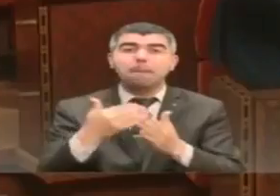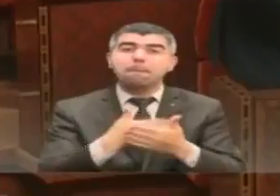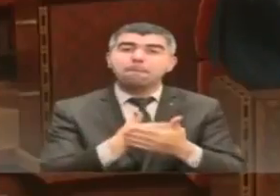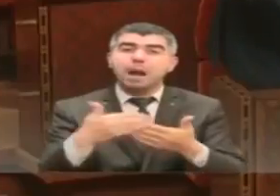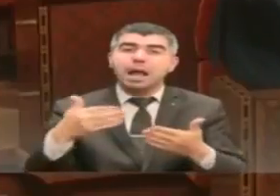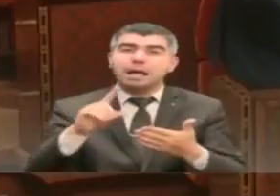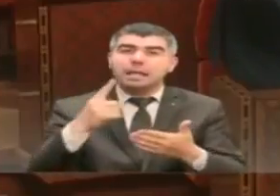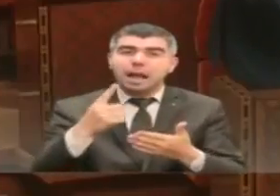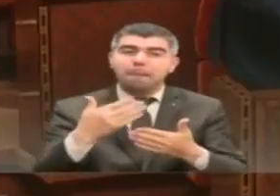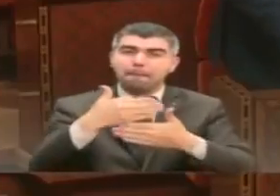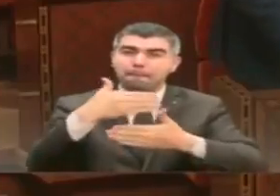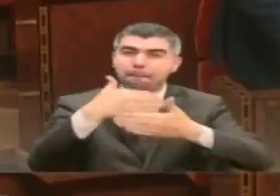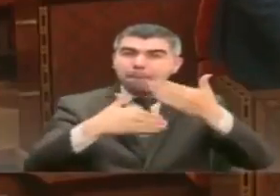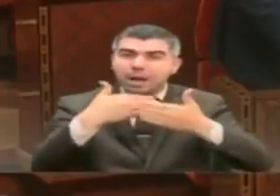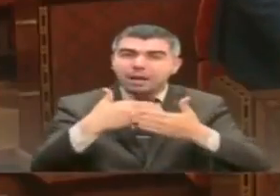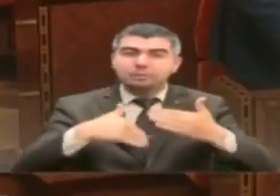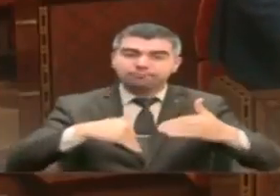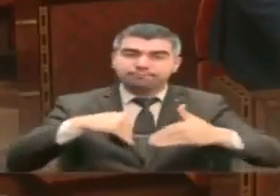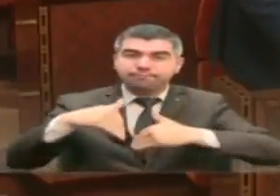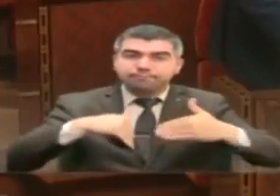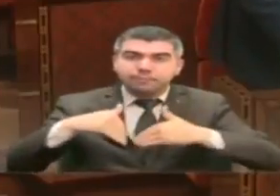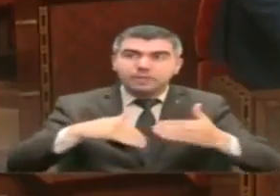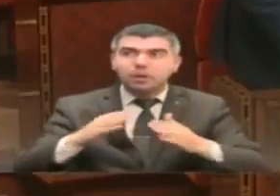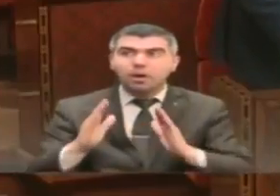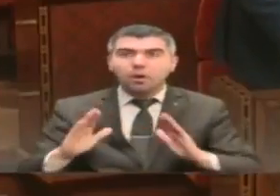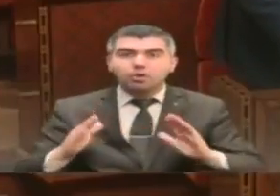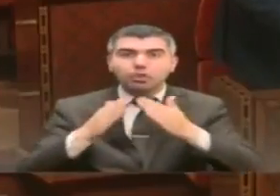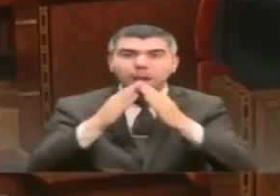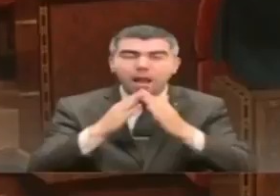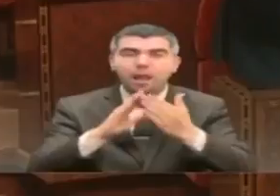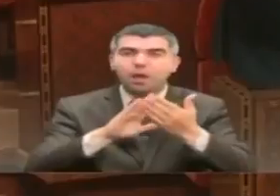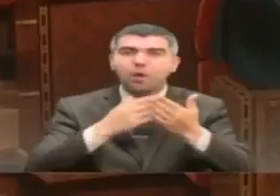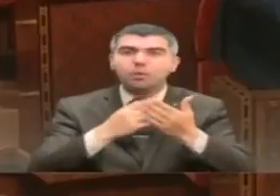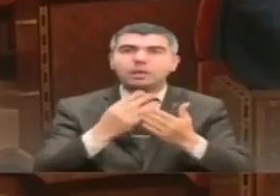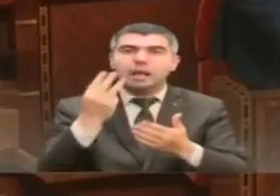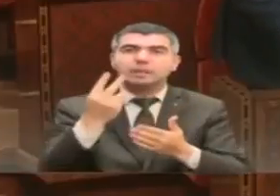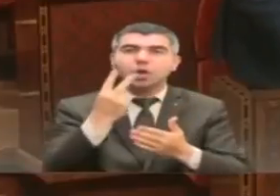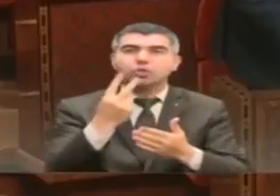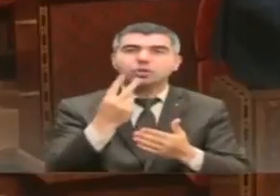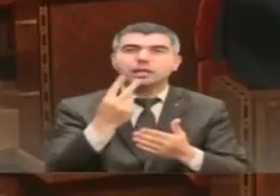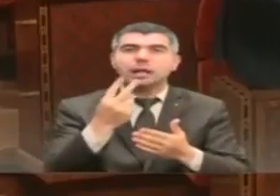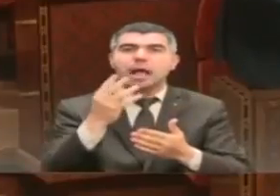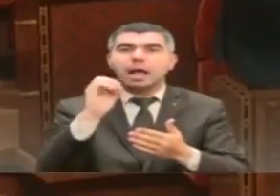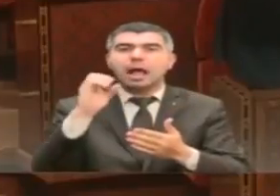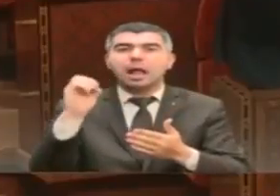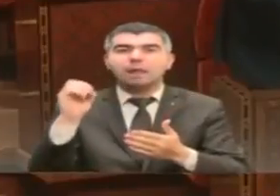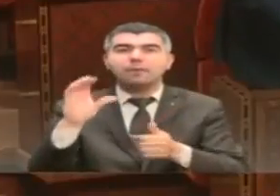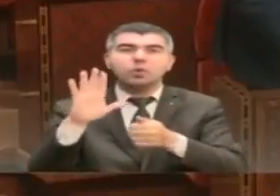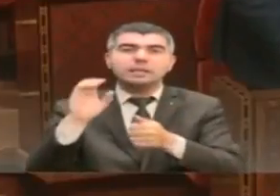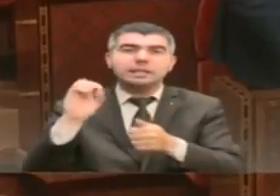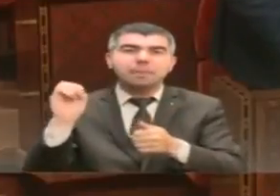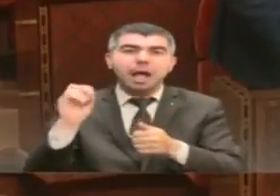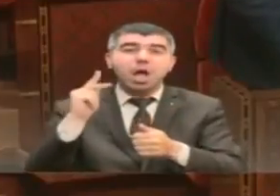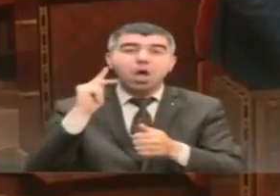بناء وتهيئة الطرق ومسالك جديدة لفك العزلة بمبلغ 28 مليار على طول 23,600 كيلومتر، وإعادة تأهيل